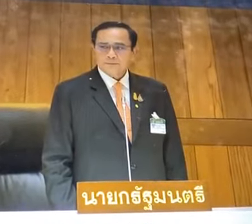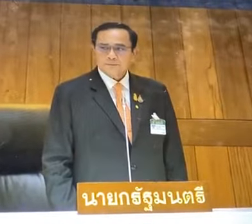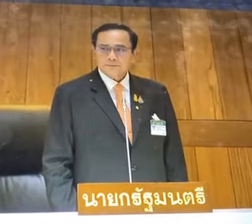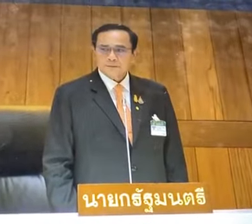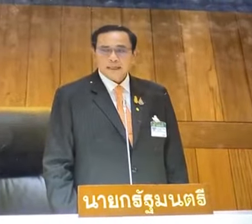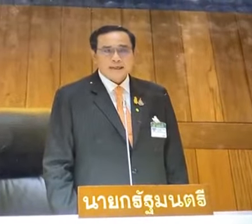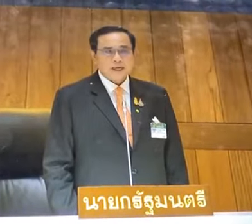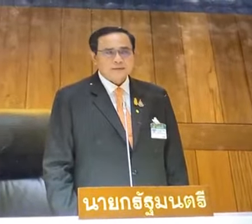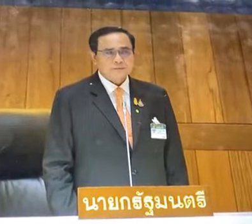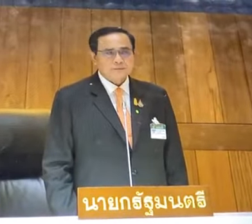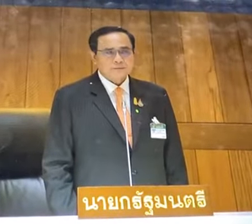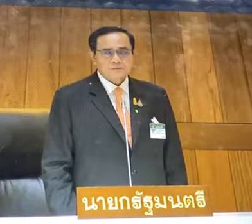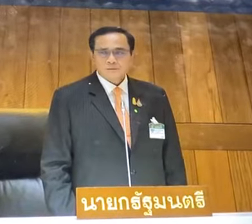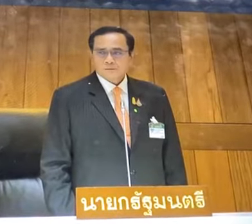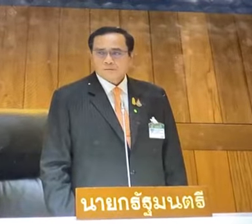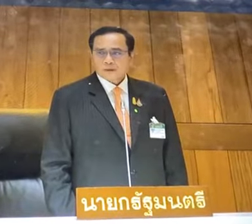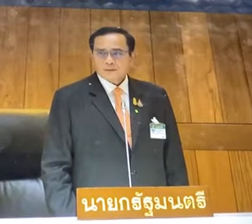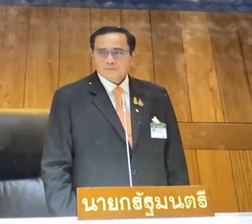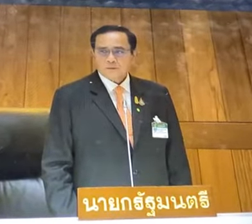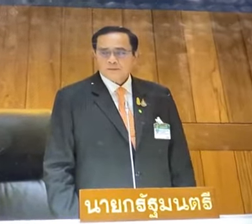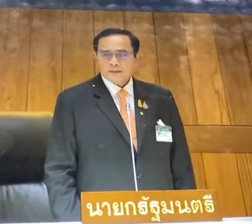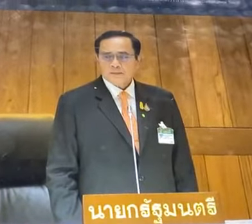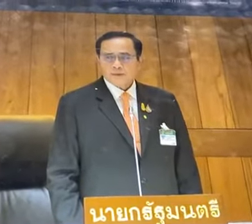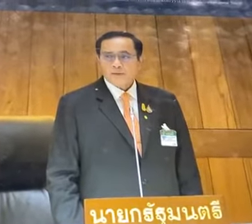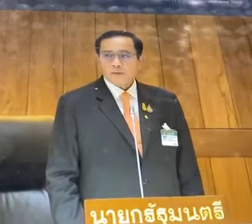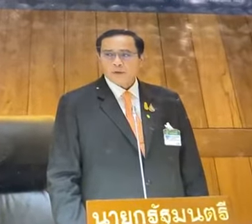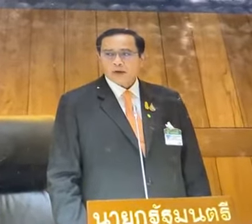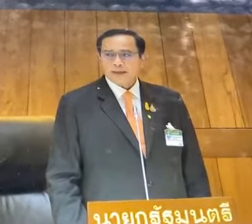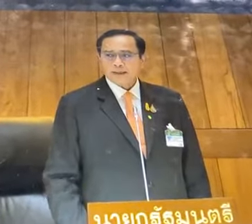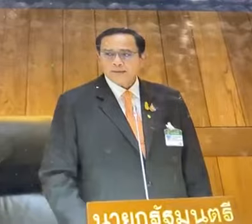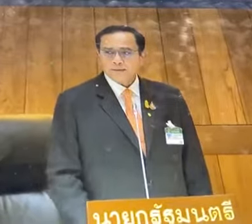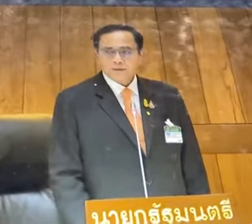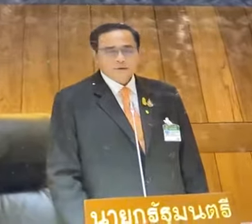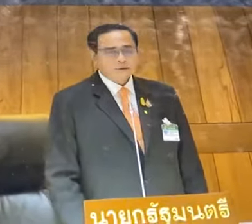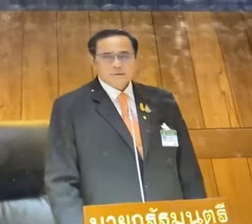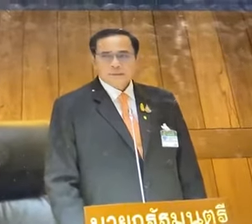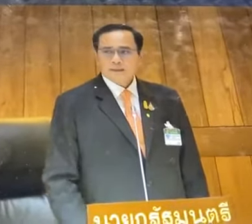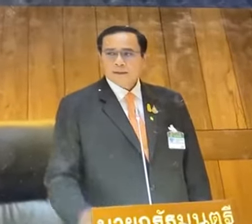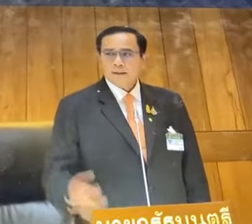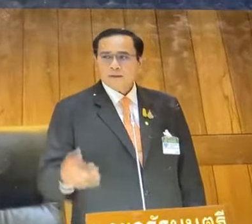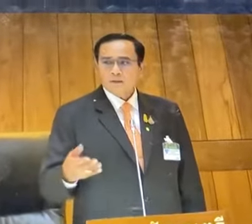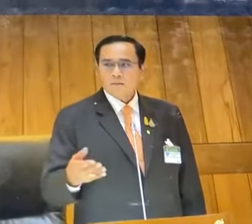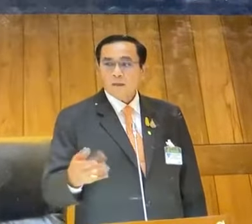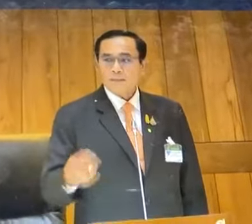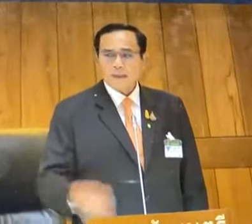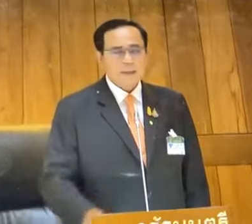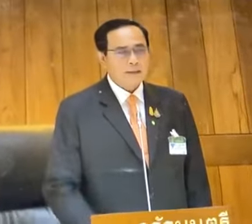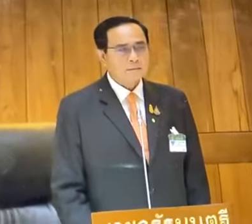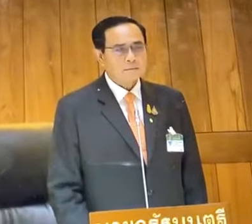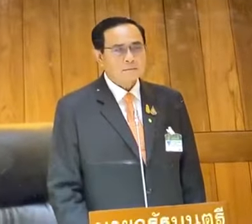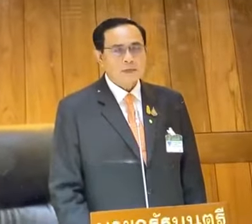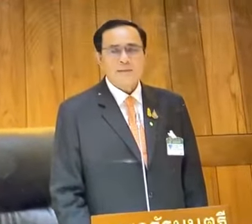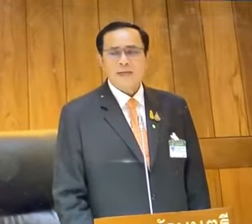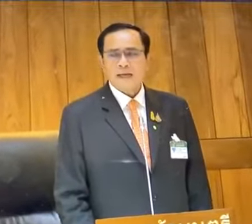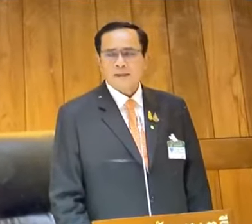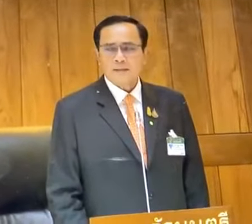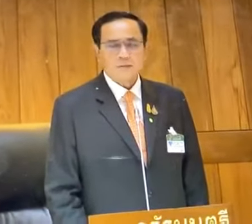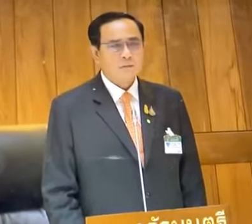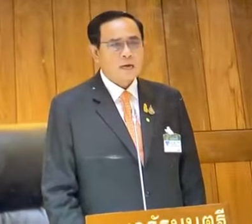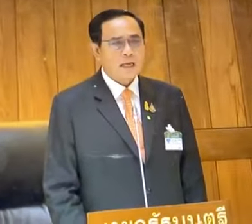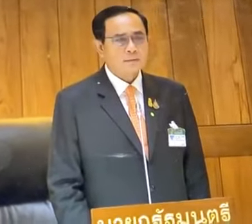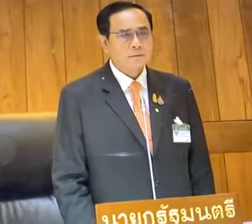ำอะแต่อยากได้นะผมก็ไม่คงไม่พูดถึงของใครนะเป็นที่ของวัดบ้างอะไรบ้างก็ให้ไม่ได้